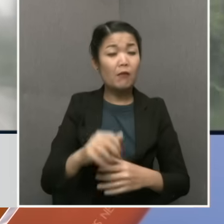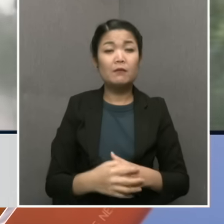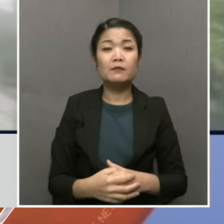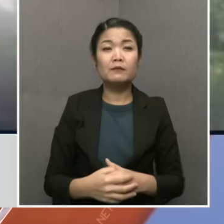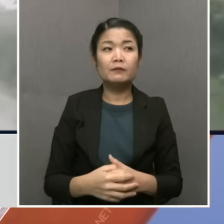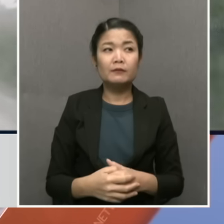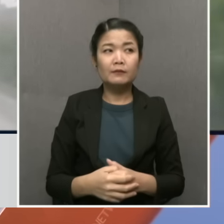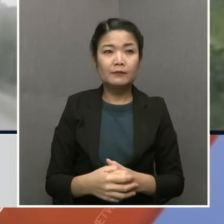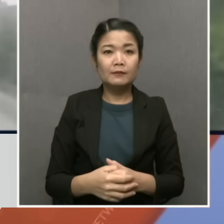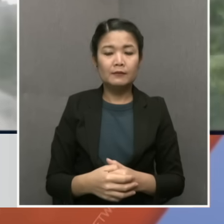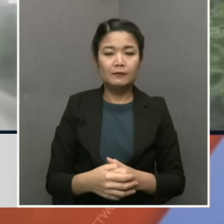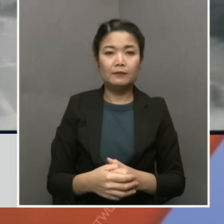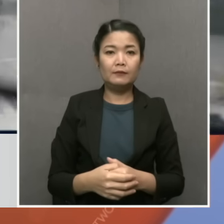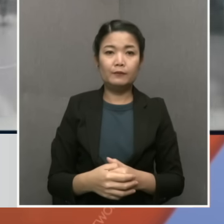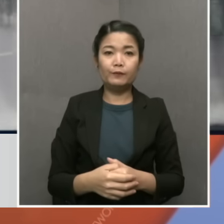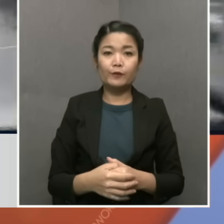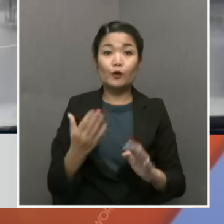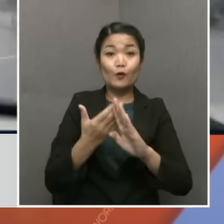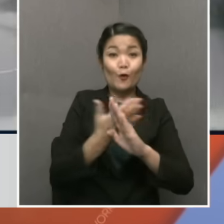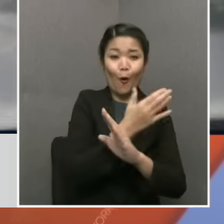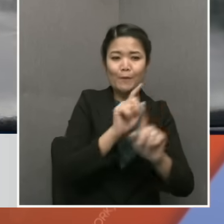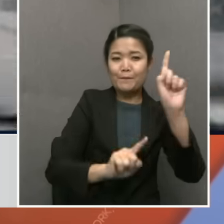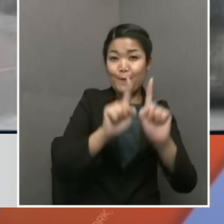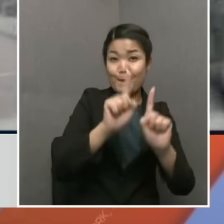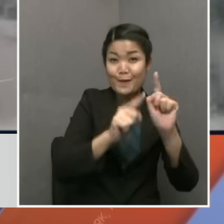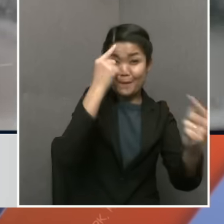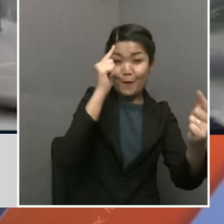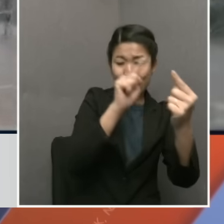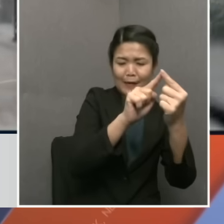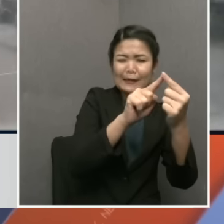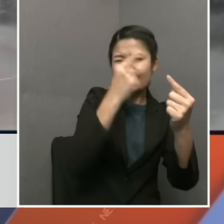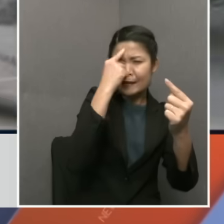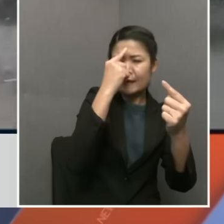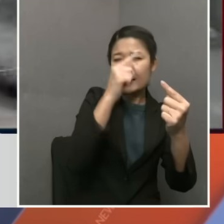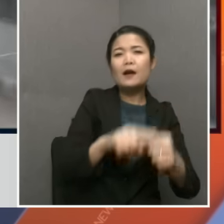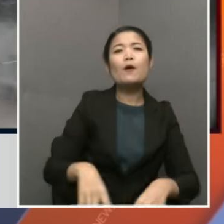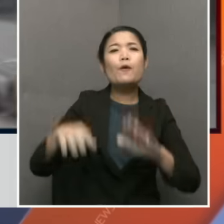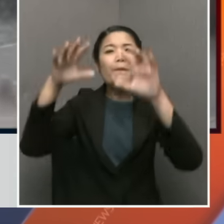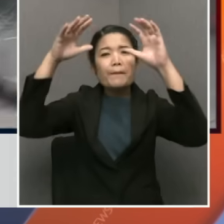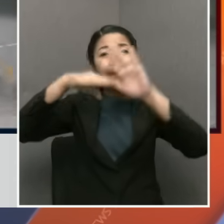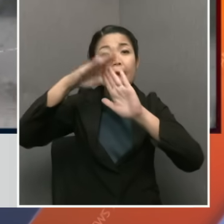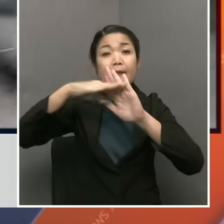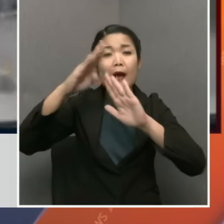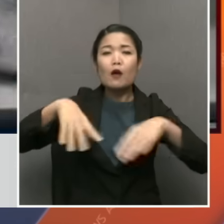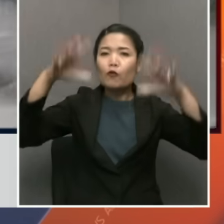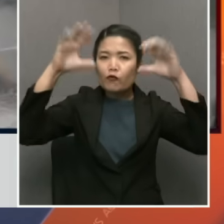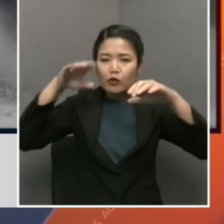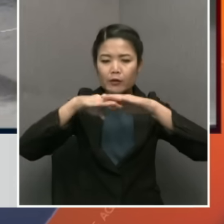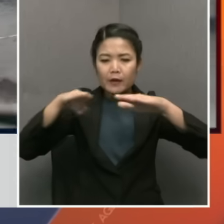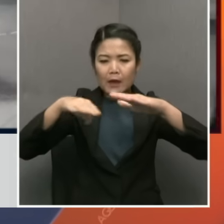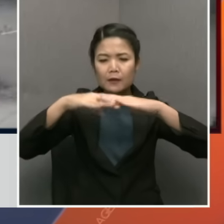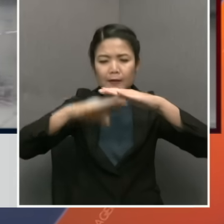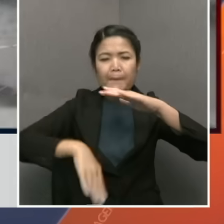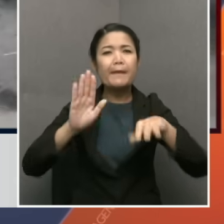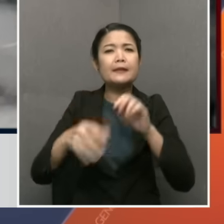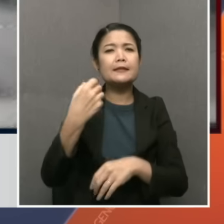คะก็ถ้าพูดถึงนะครับภาคเหนือเองก็มีฝนตกอยู่ในเกณฑ์ต่ำกว่าปกติ10%นะ